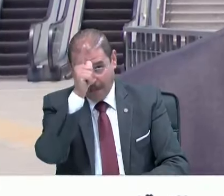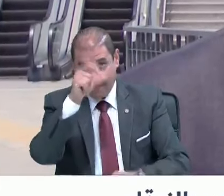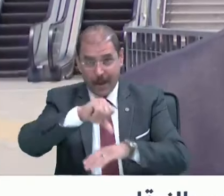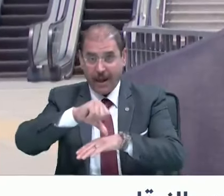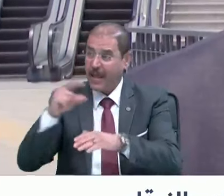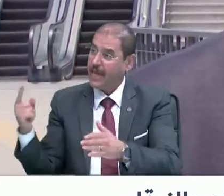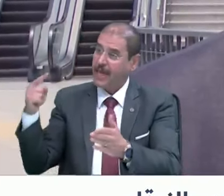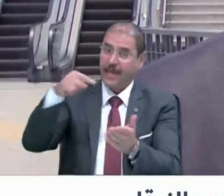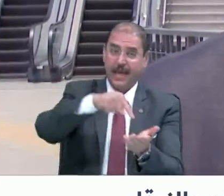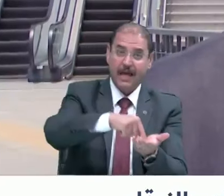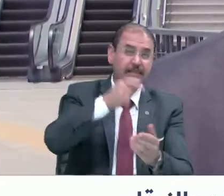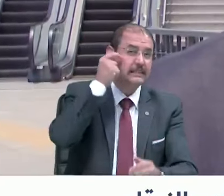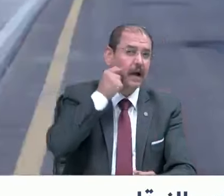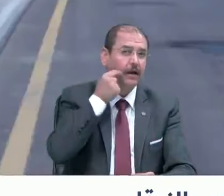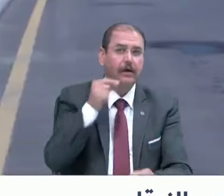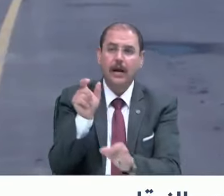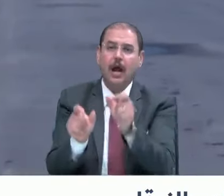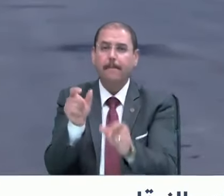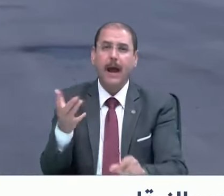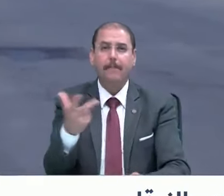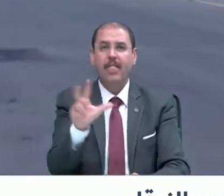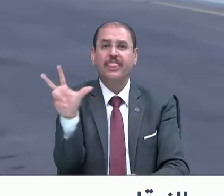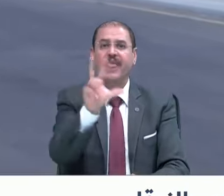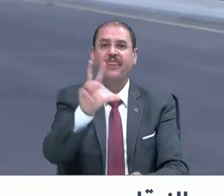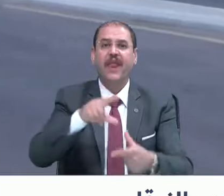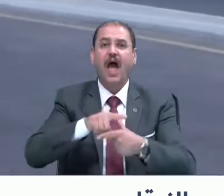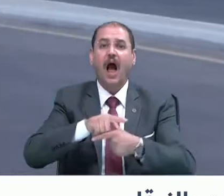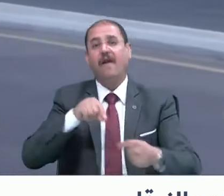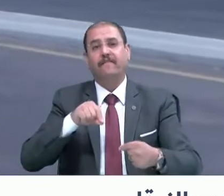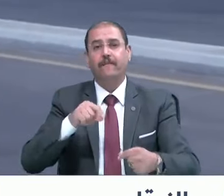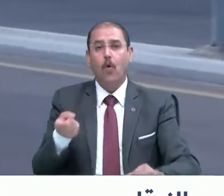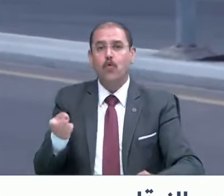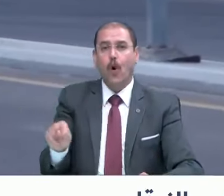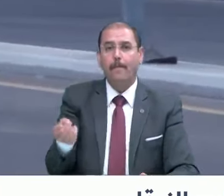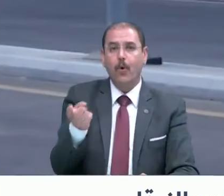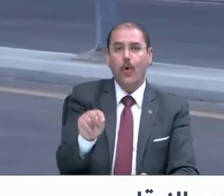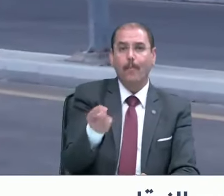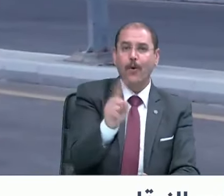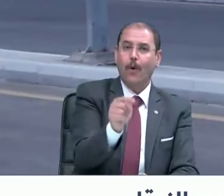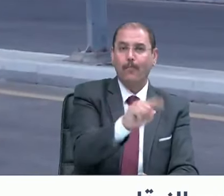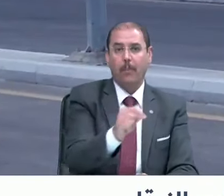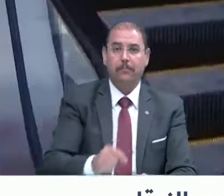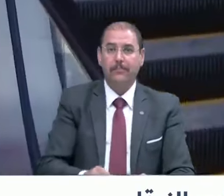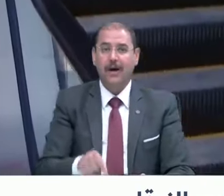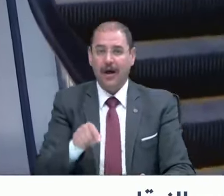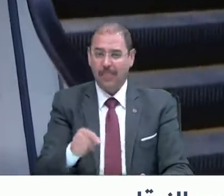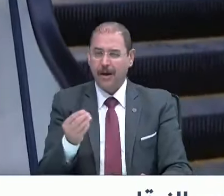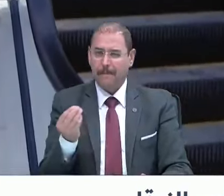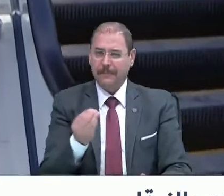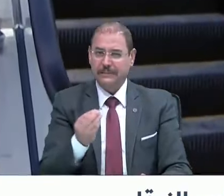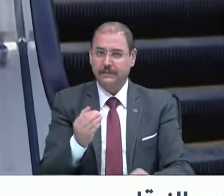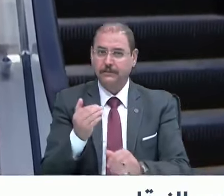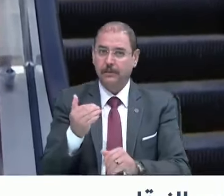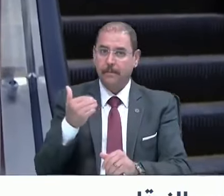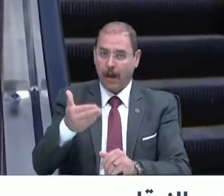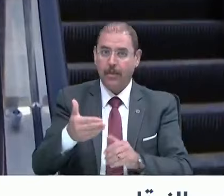راكب يوميًا وهذا رقم مستهدف بالنسبة لنا. بالتأكيد البدايات ربما تكون الأرقام أقل من ذلك لكن